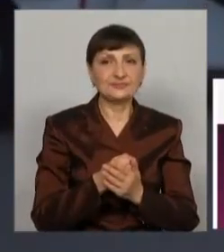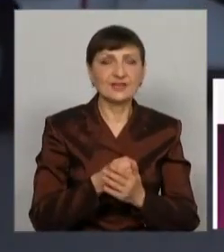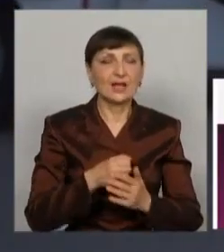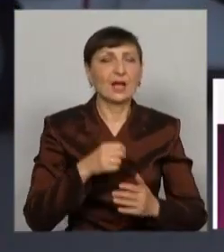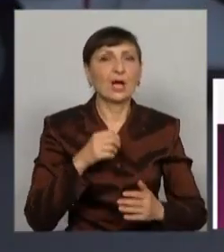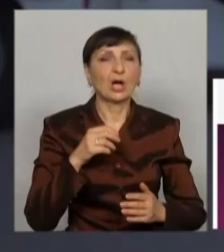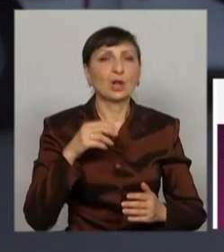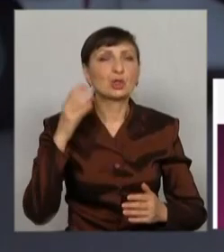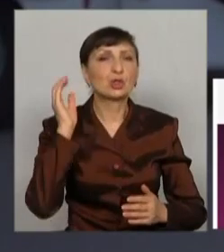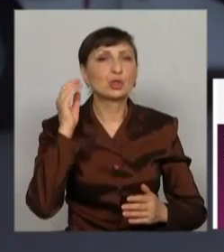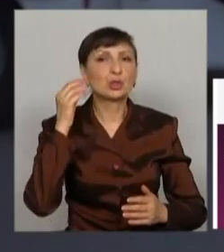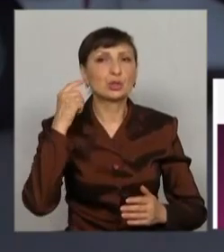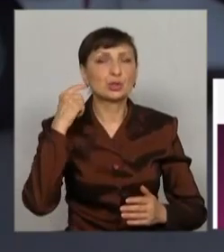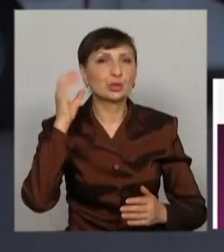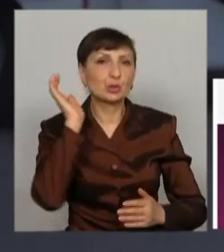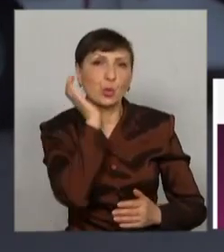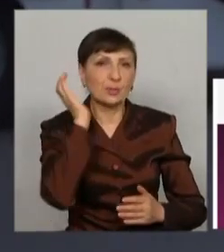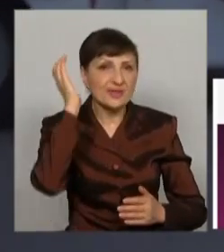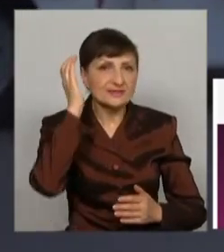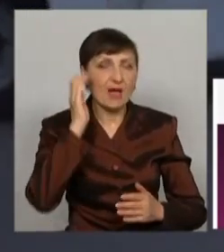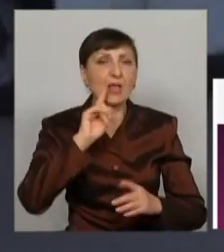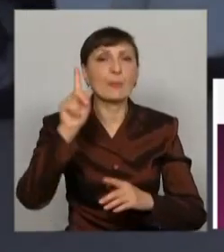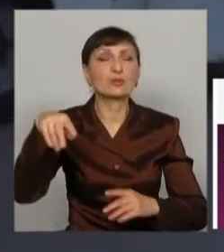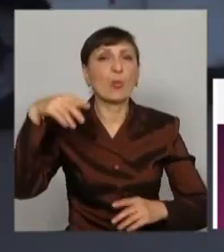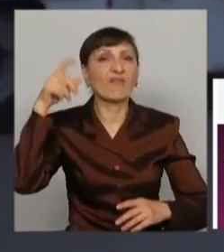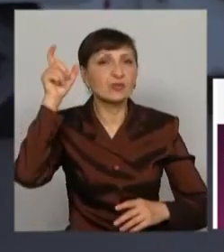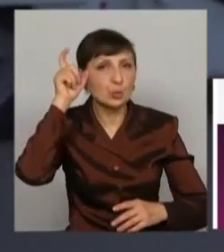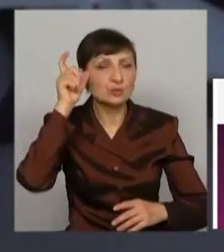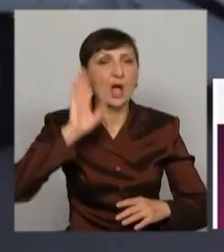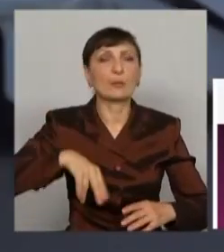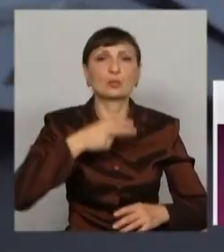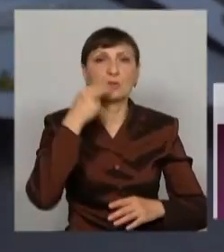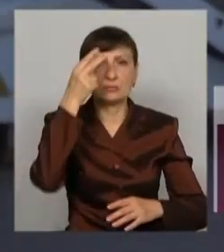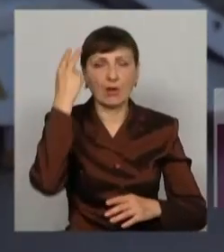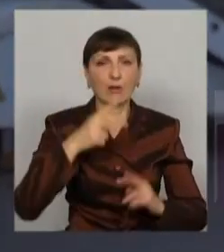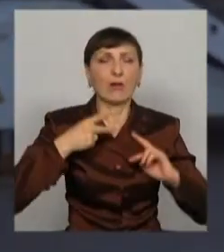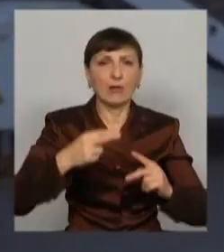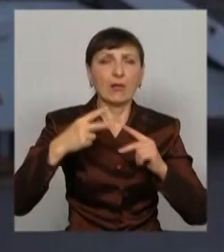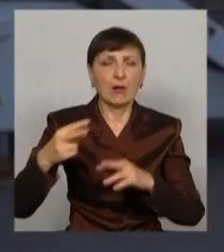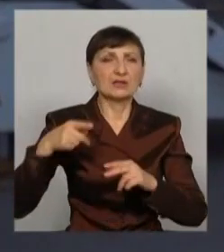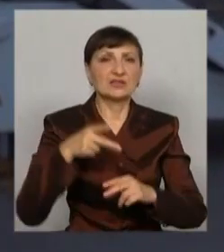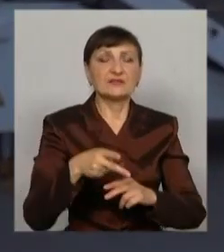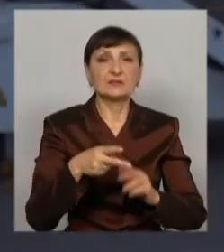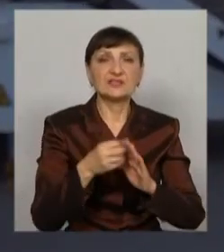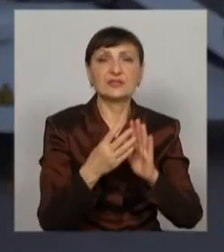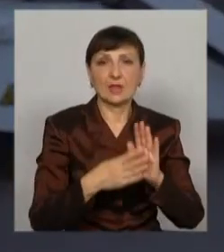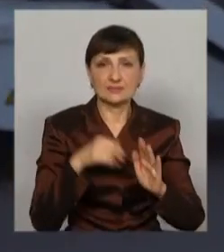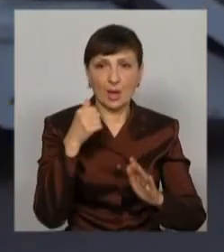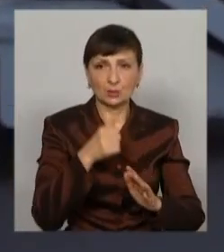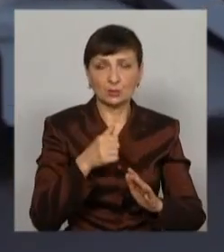Туркменистан, и оттуда уже в Турцию, и оттуда только в Италию. Это было где-то в 19-м году, 19-18-м.